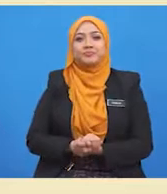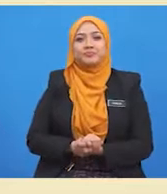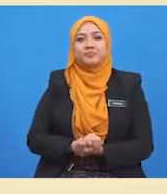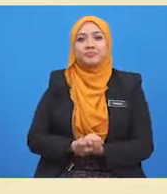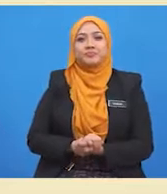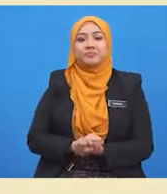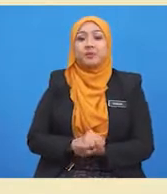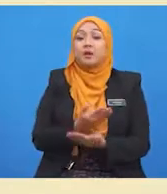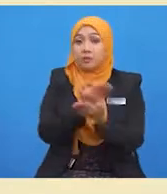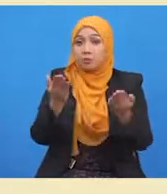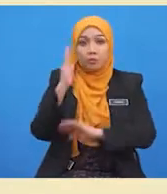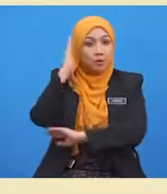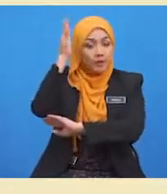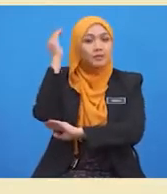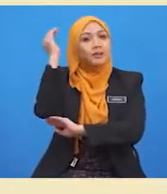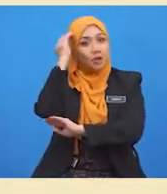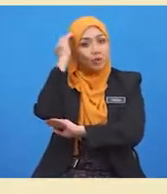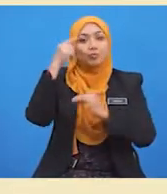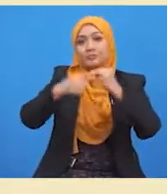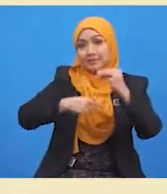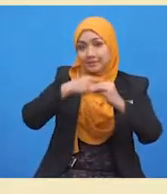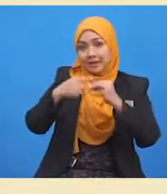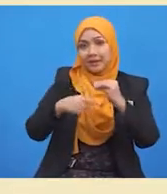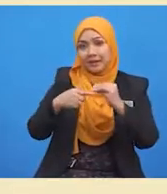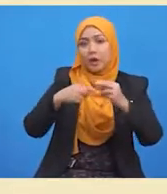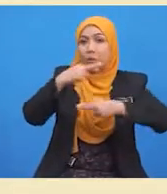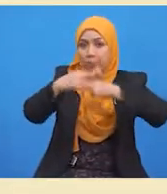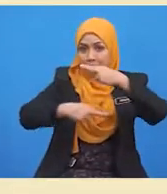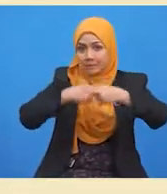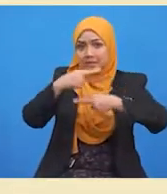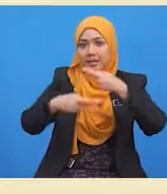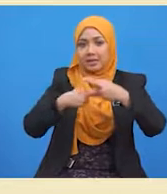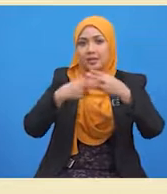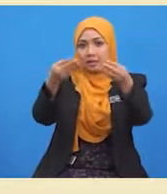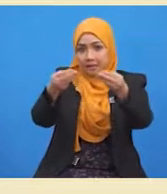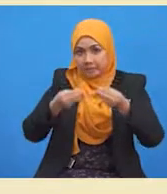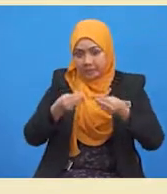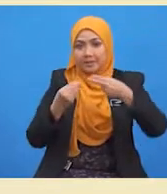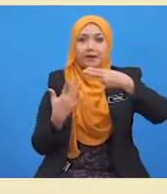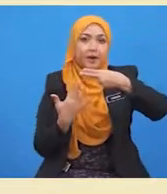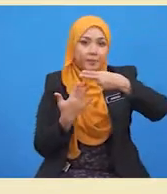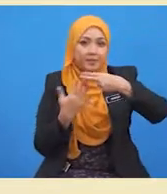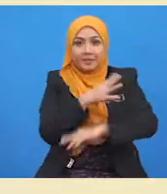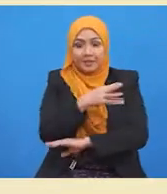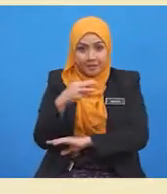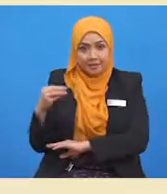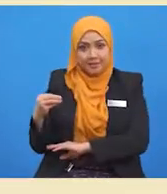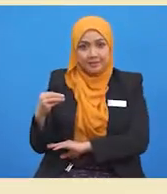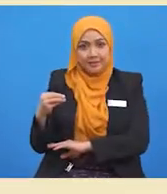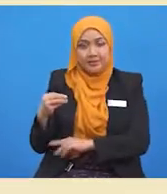kamu akan mengetahui tentang proses menerima HB dan